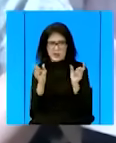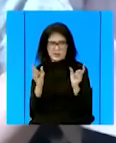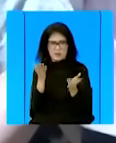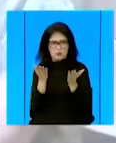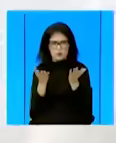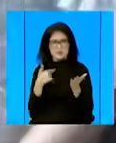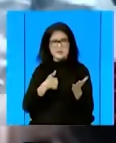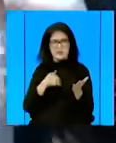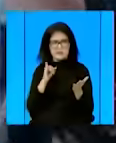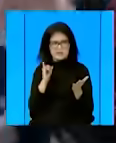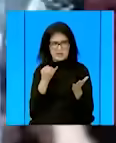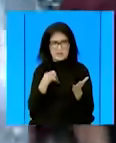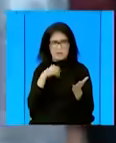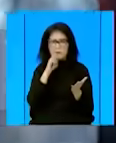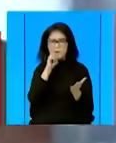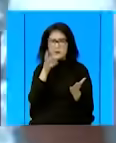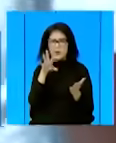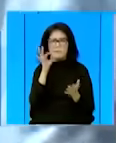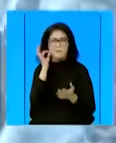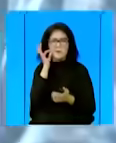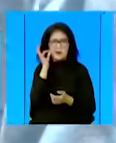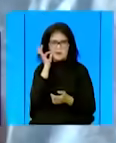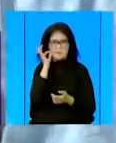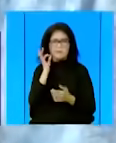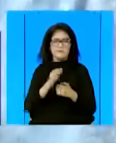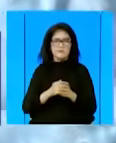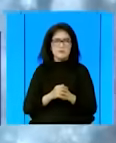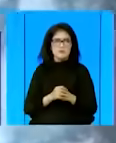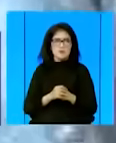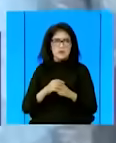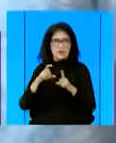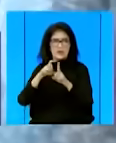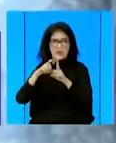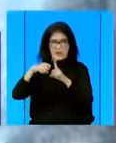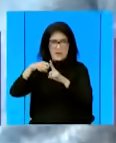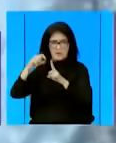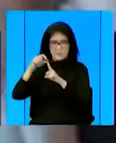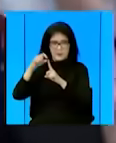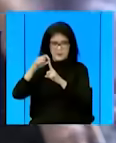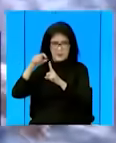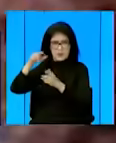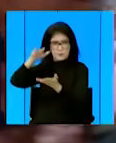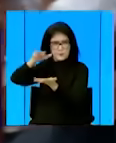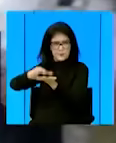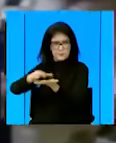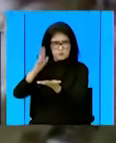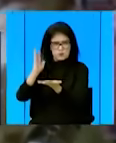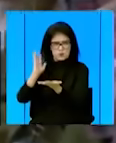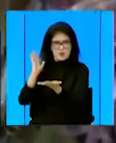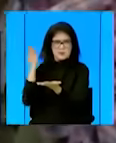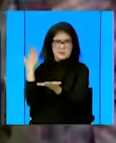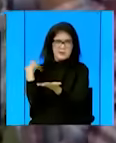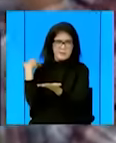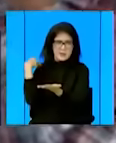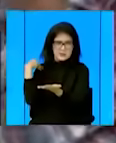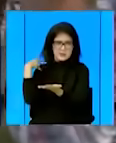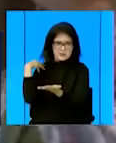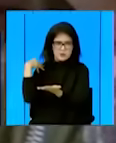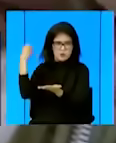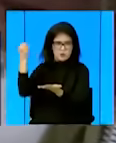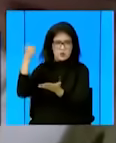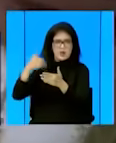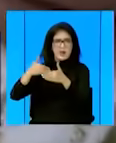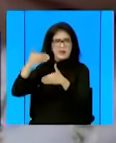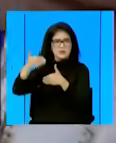berkenan, saya mohon maaf. Usai putusan DKPP, pemberhentian Ketua KPU akan dikuatkan melalui keputusan Presiden yang